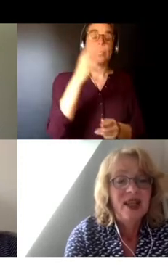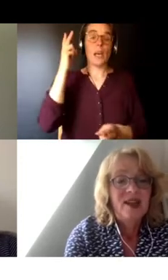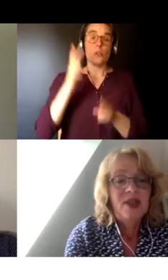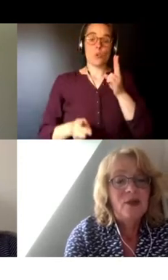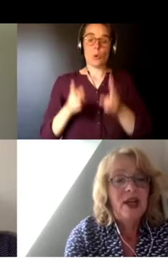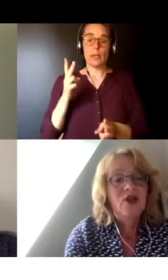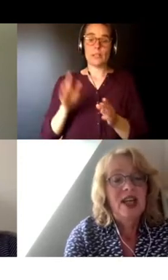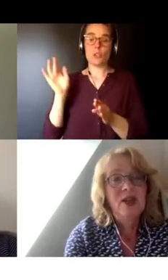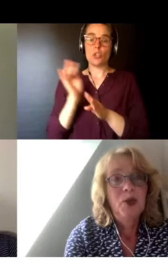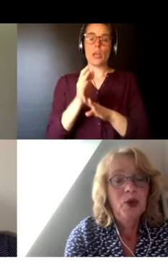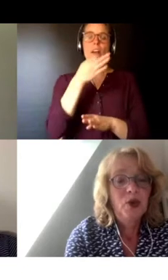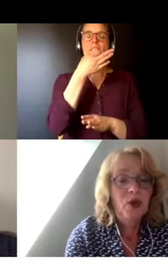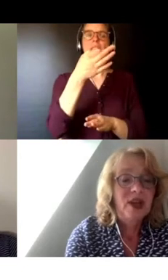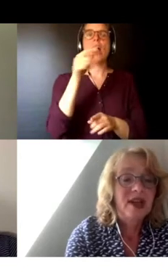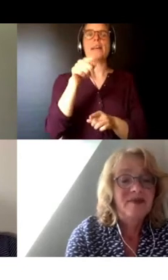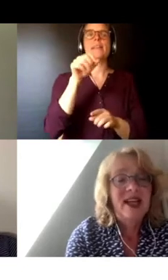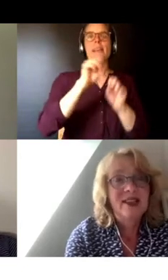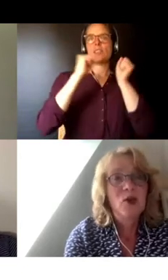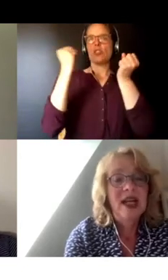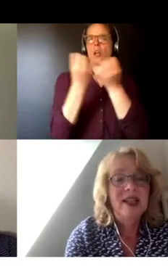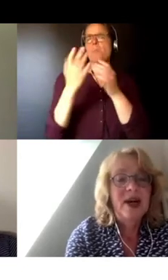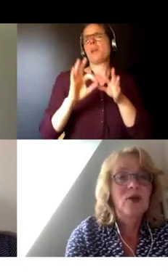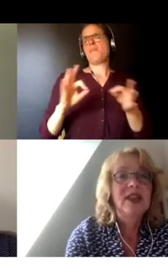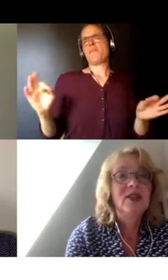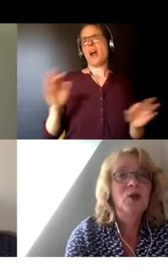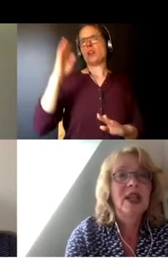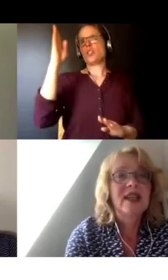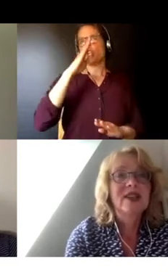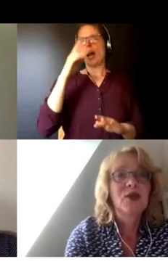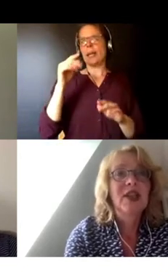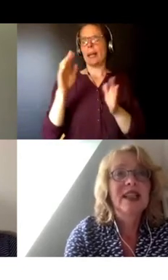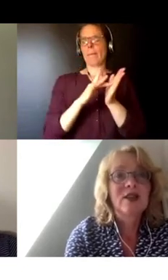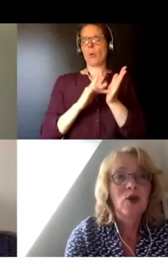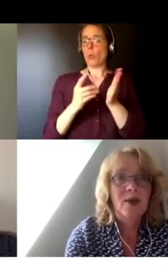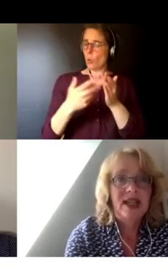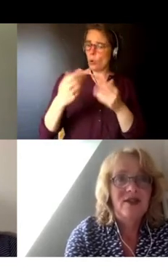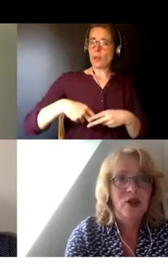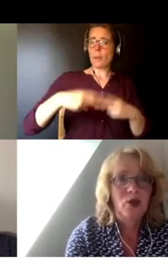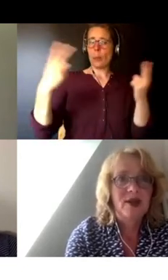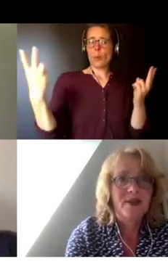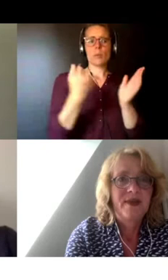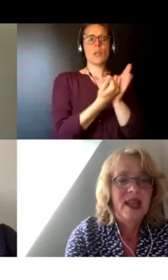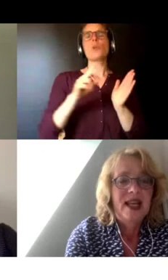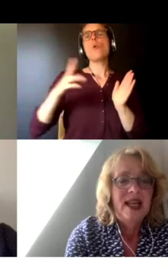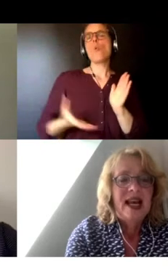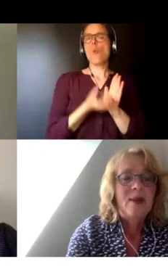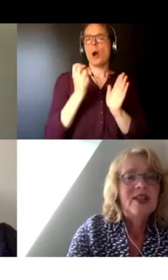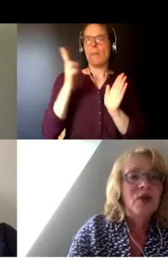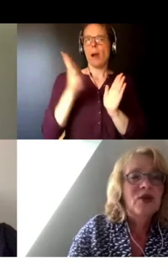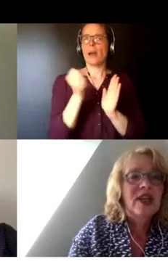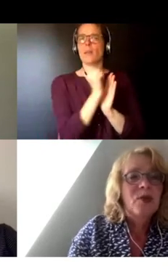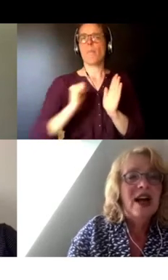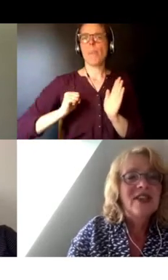war, mit der fadenscheinigen Begründung, eine Zugänglichmachung dieses Gutachtens würde gegen das Urheberrecht verstoßen.